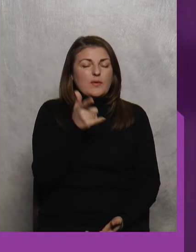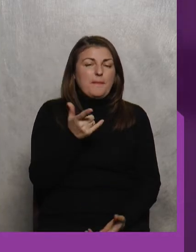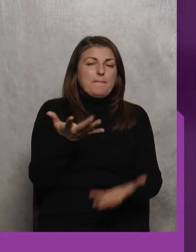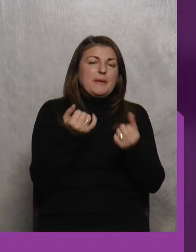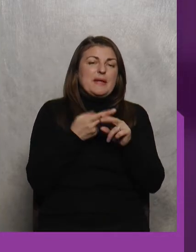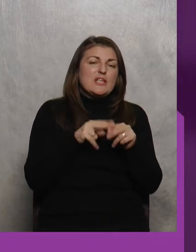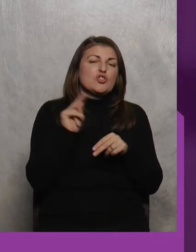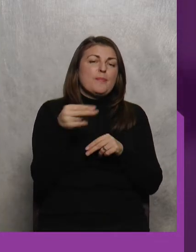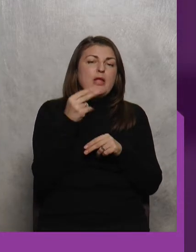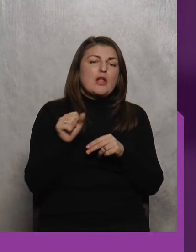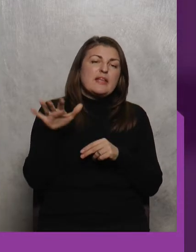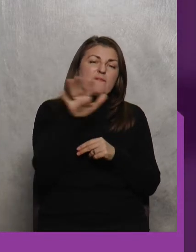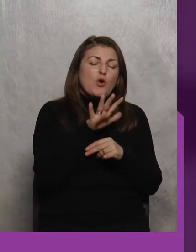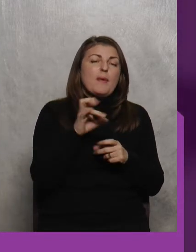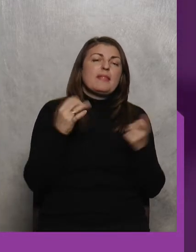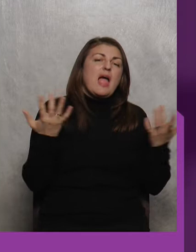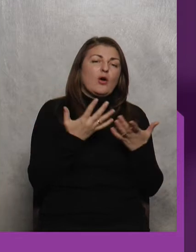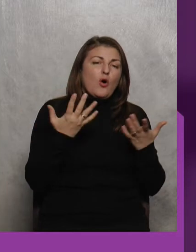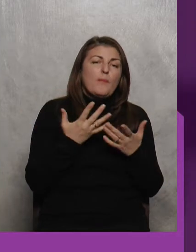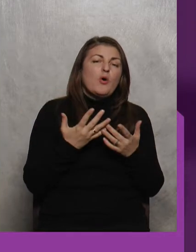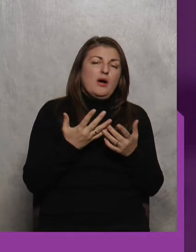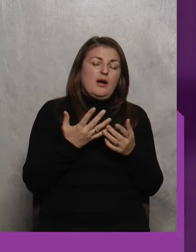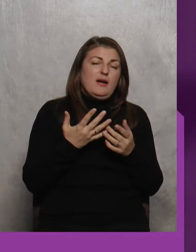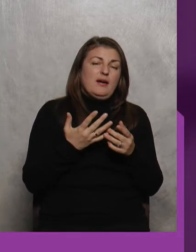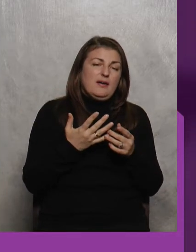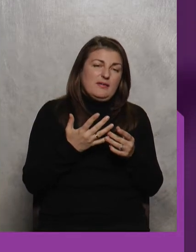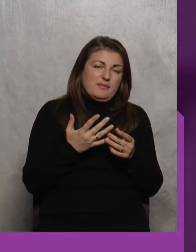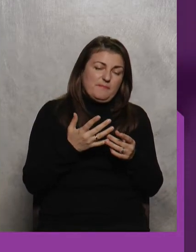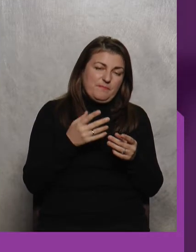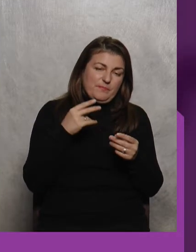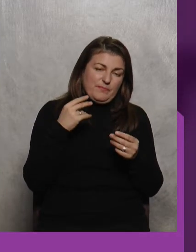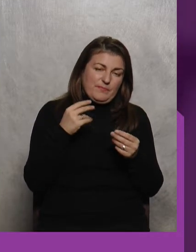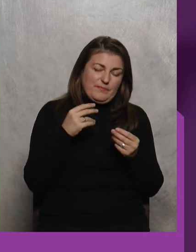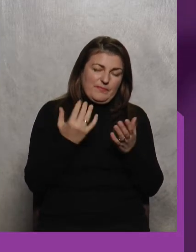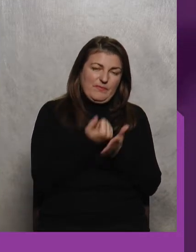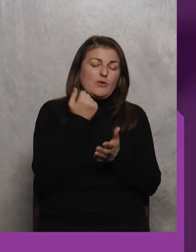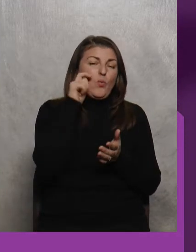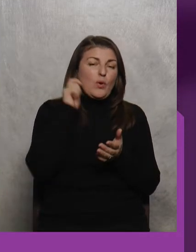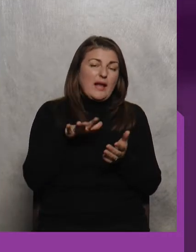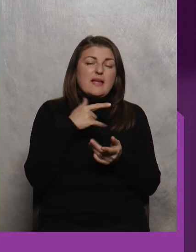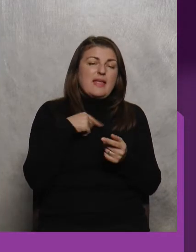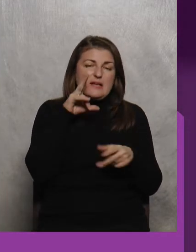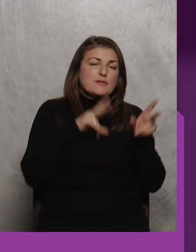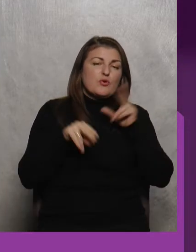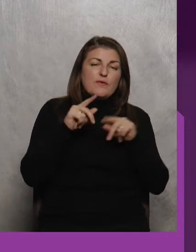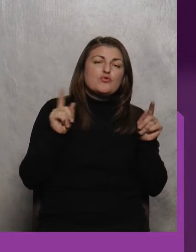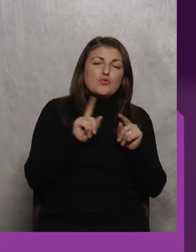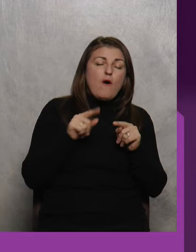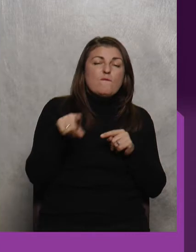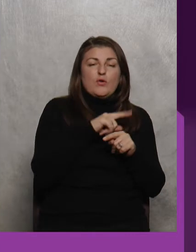цей чемпіонат Європи, на якому тріумфували українці. Я сподіваюся, що